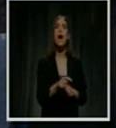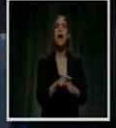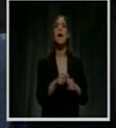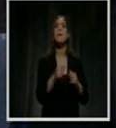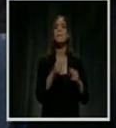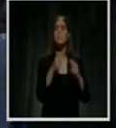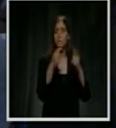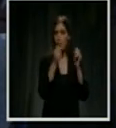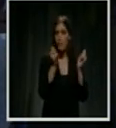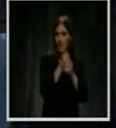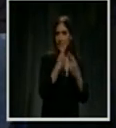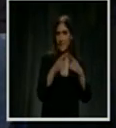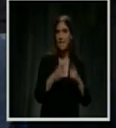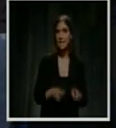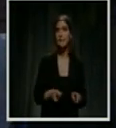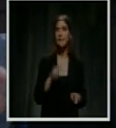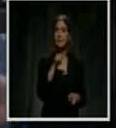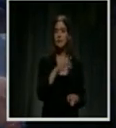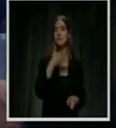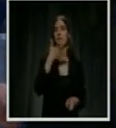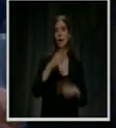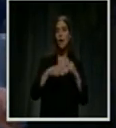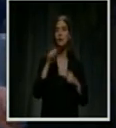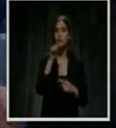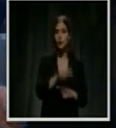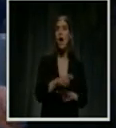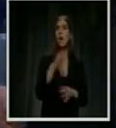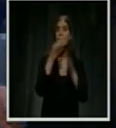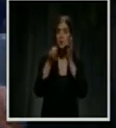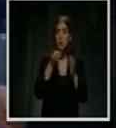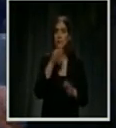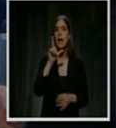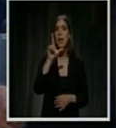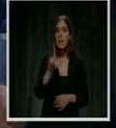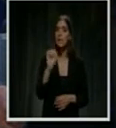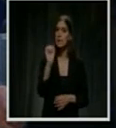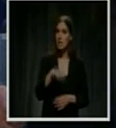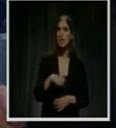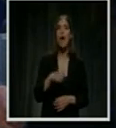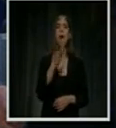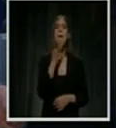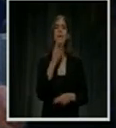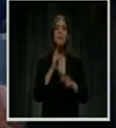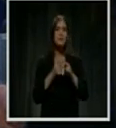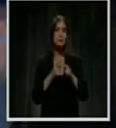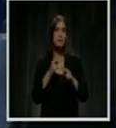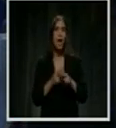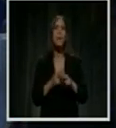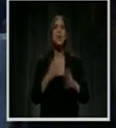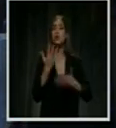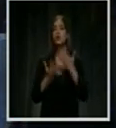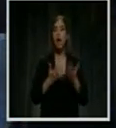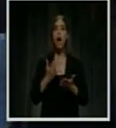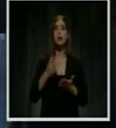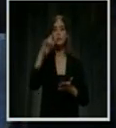id-domandi speċifiċi tiegħek u nwieġibhom. Meta inti tagħmel xi ħaġa azzjoni kontra minu kriminali li